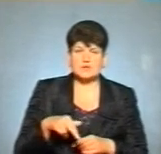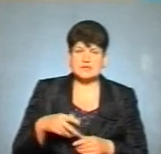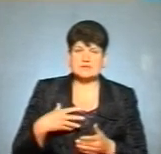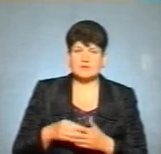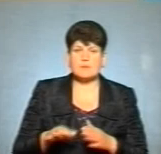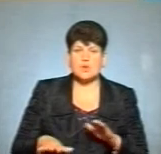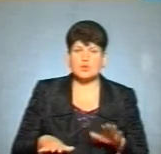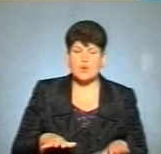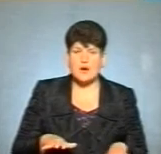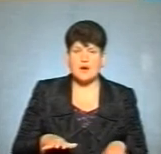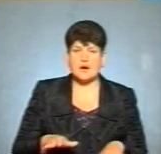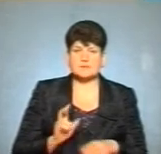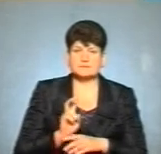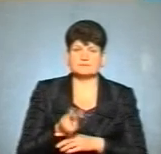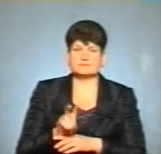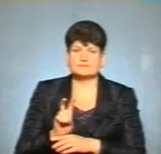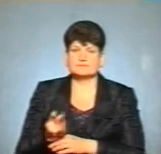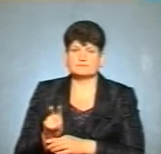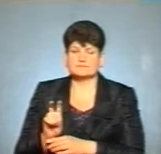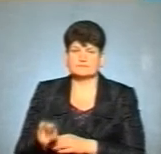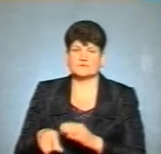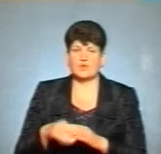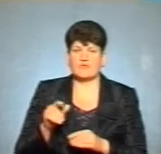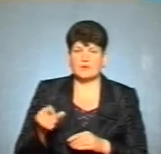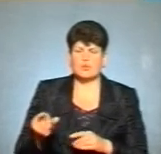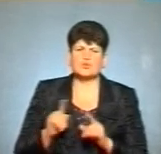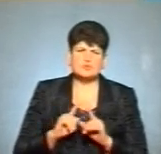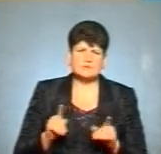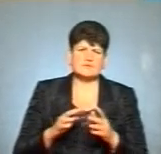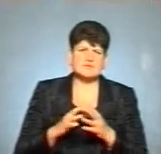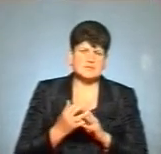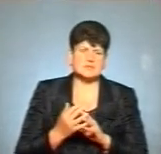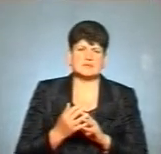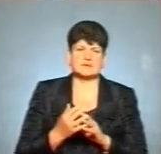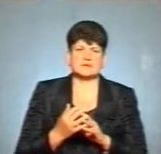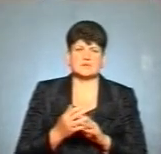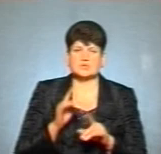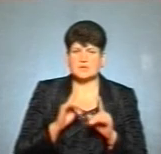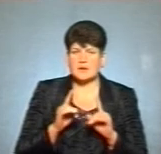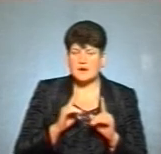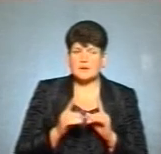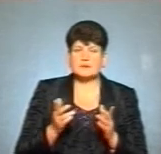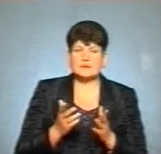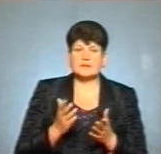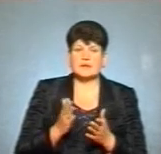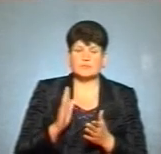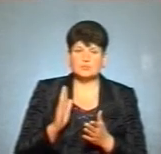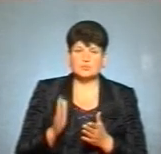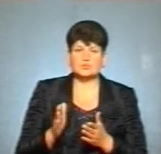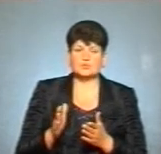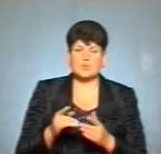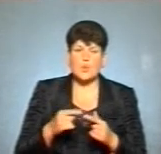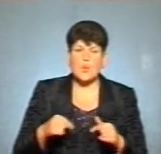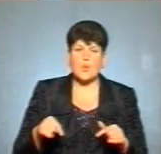ногами до виборців, особливо це стосується в сільській, в сільських, селищних радах, так, де відповідно будуть